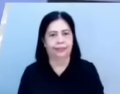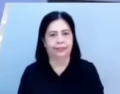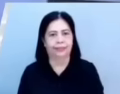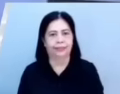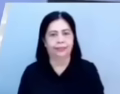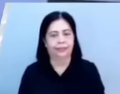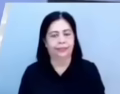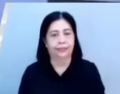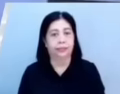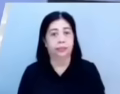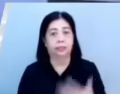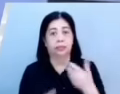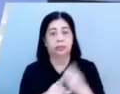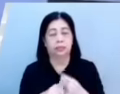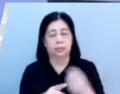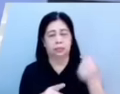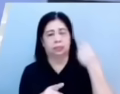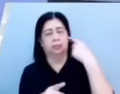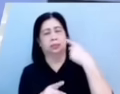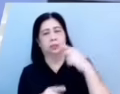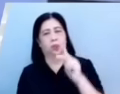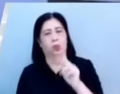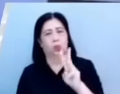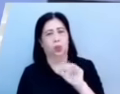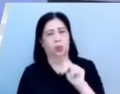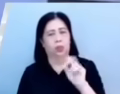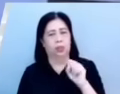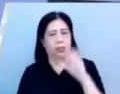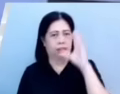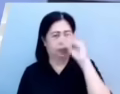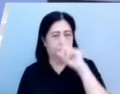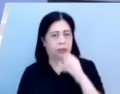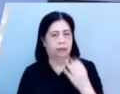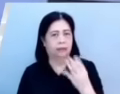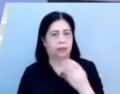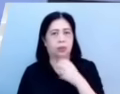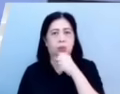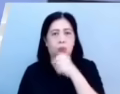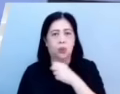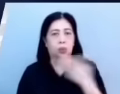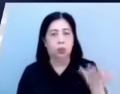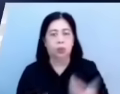Tinamaan ng kwitis sa mukha ang isang binatilyong 15 taong gulang sa Maynila.